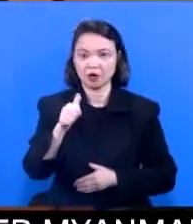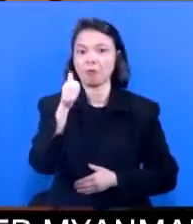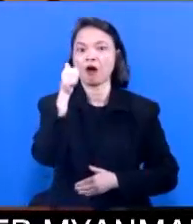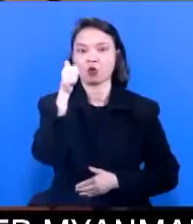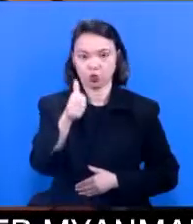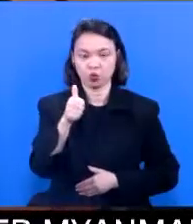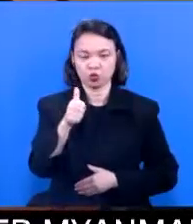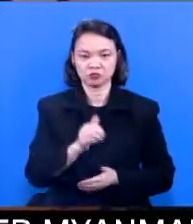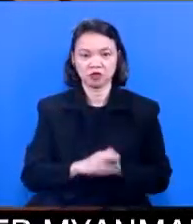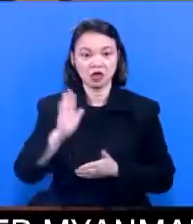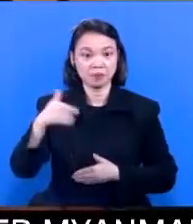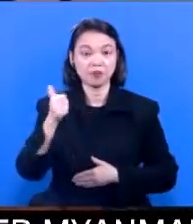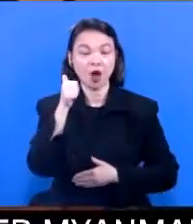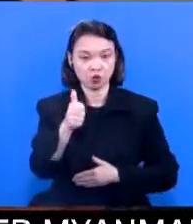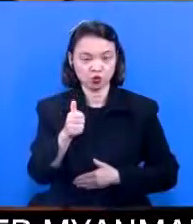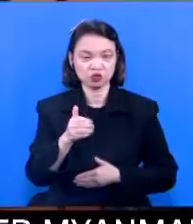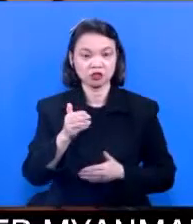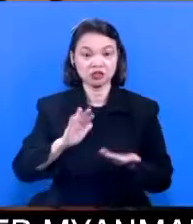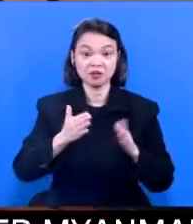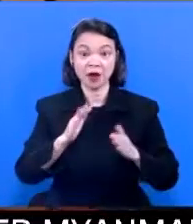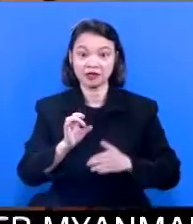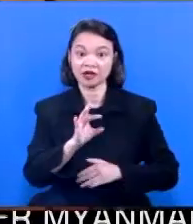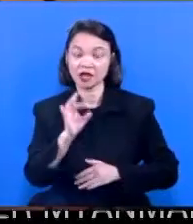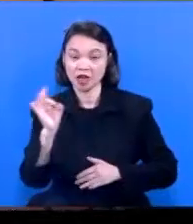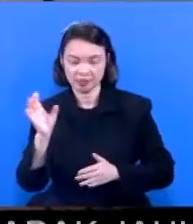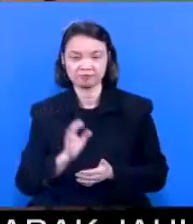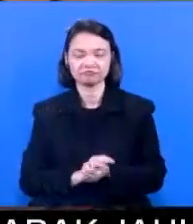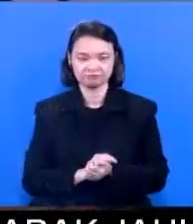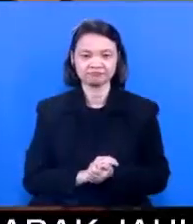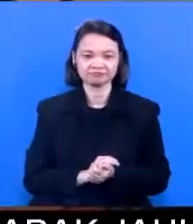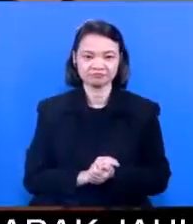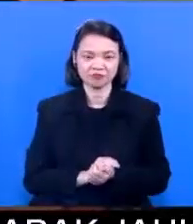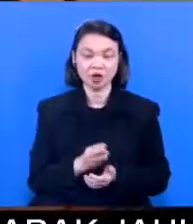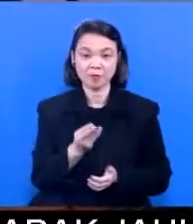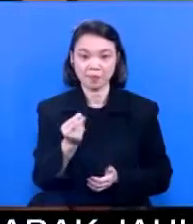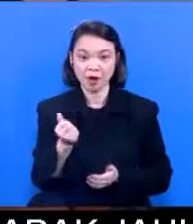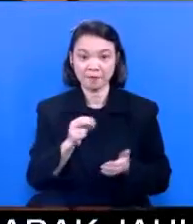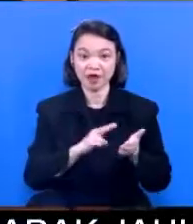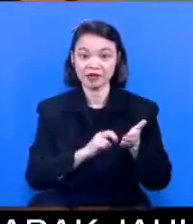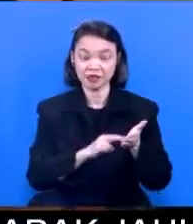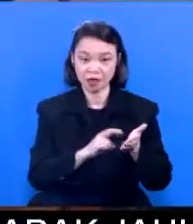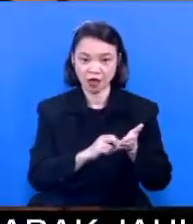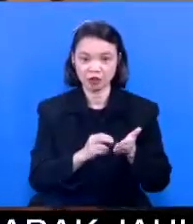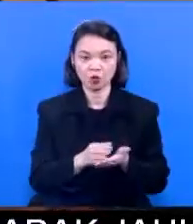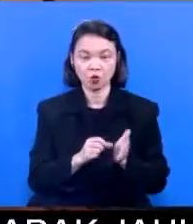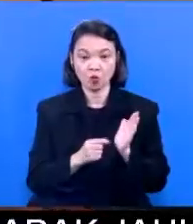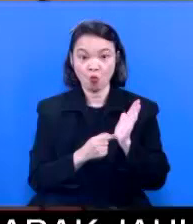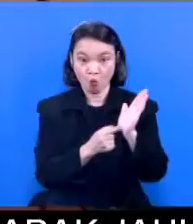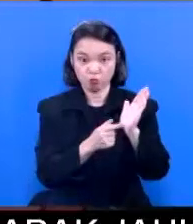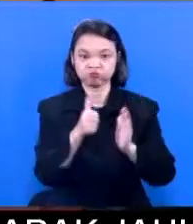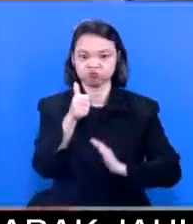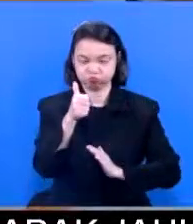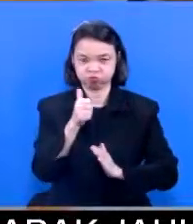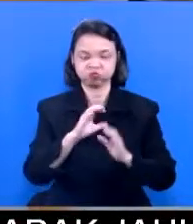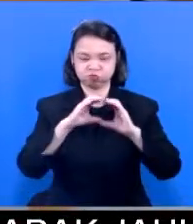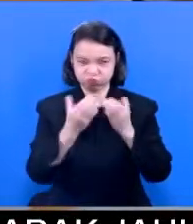Dia memang bagus, lebih bagus dibanding yang lainnya. Saya kira memang layak, ya terbagus di KPC. Beberapa nilai yang diperoleh selalu menunjukkan prestasi yang terbaik di kelas